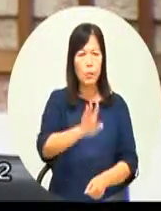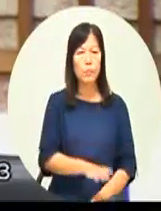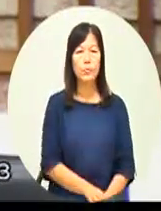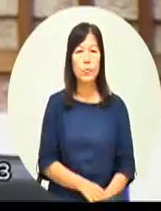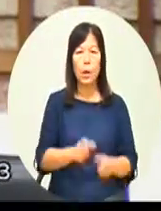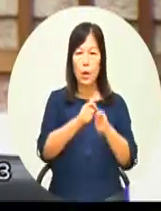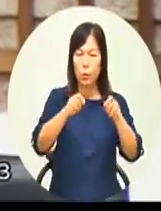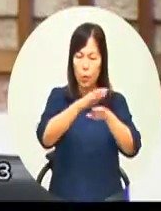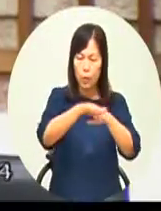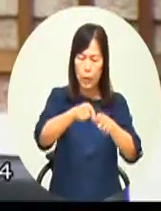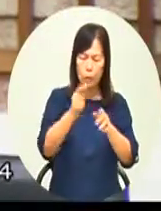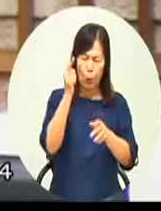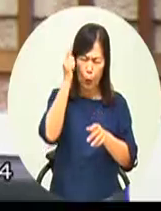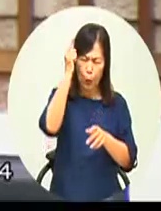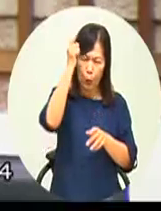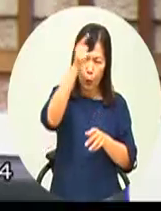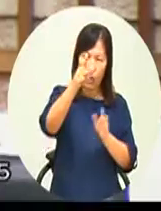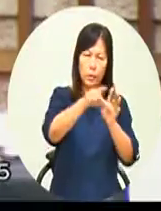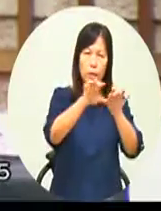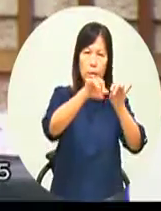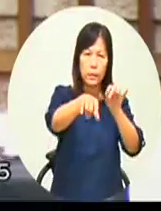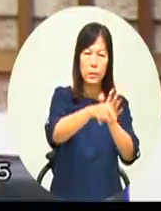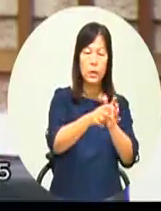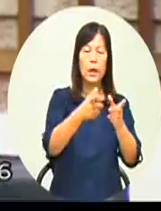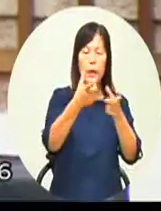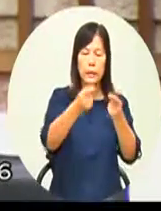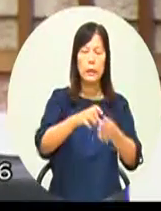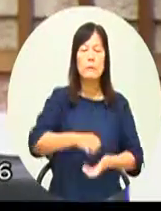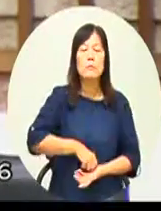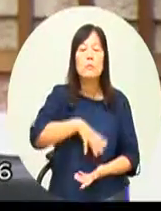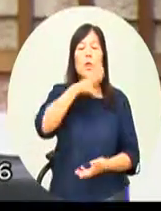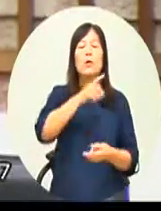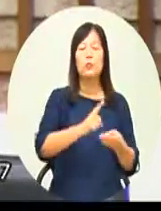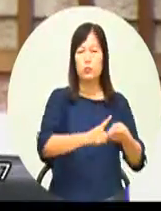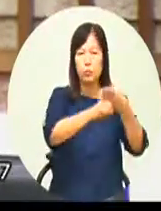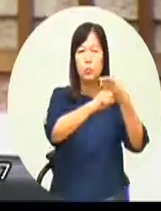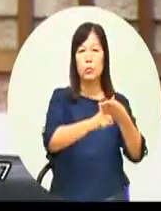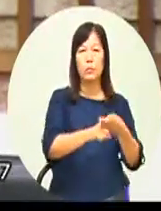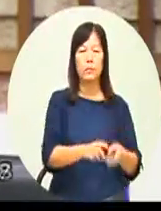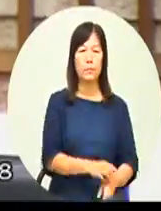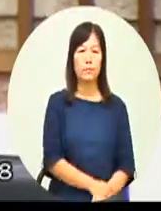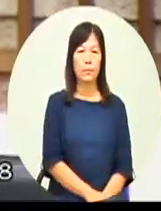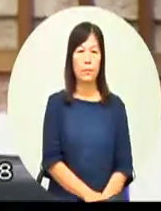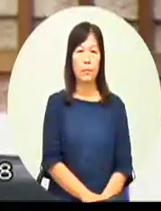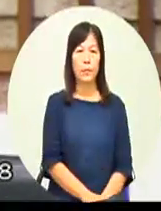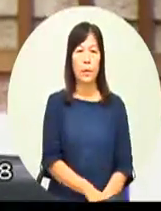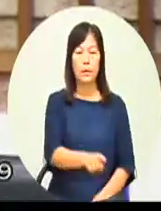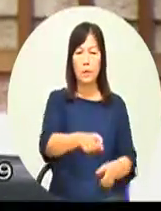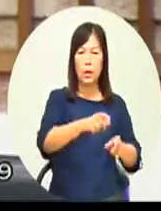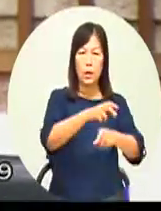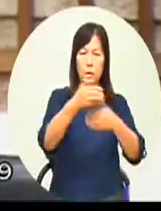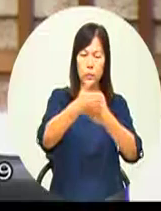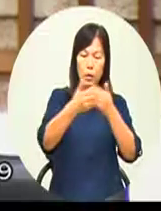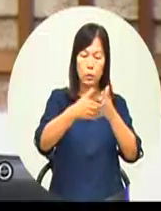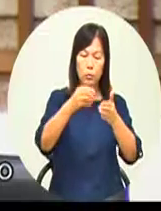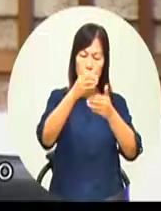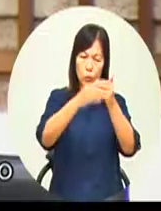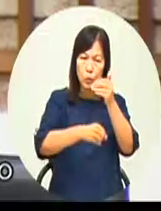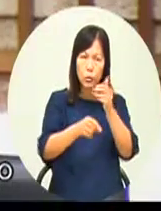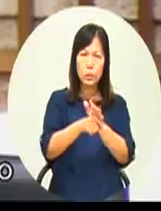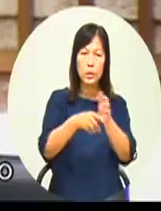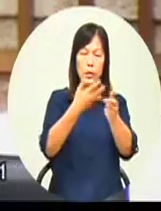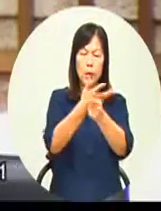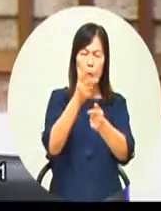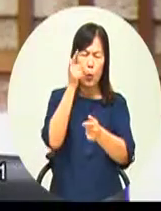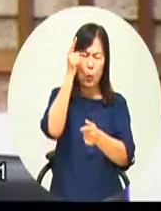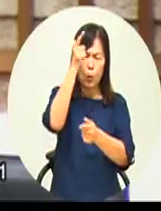安地区这个偏乡还是以老年人为主，所以这个交通措施的确是可以让偏乡